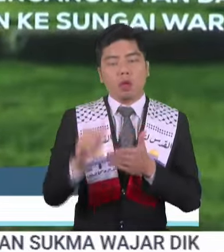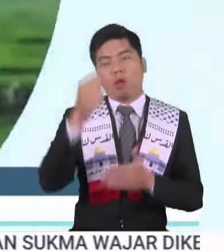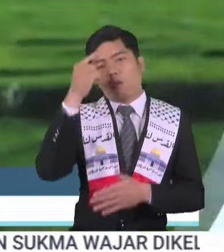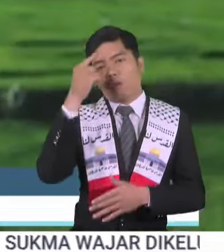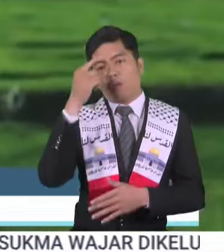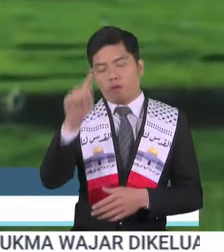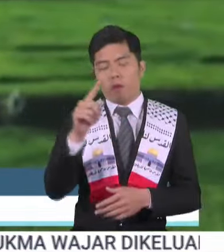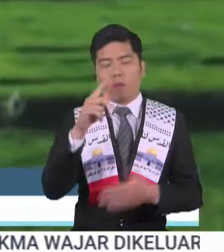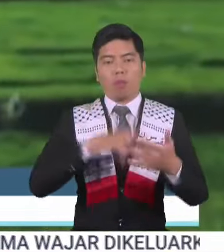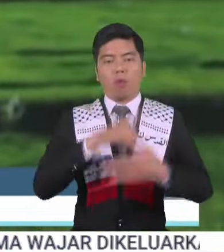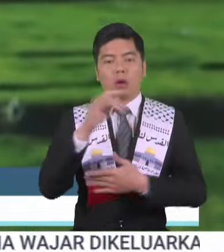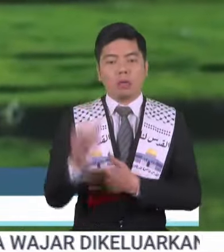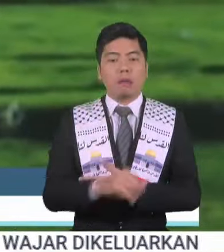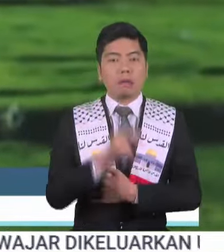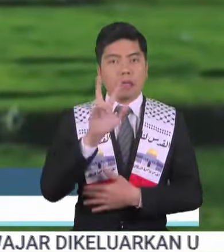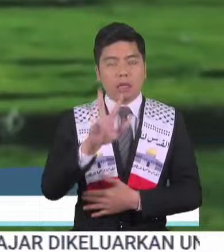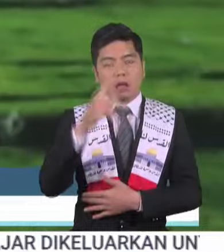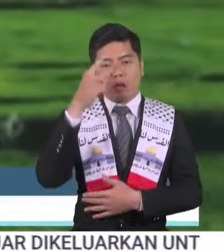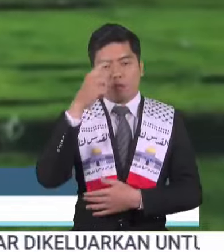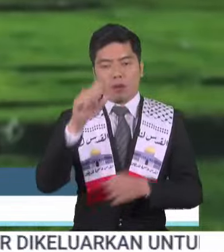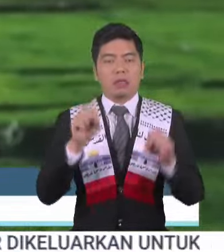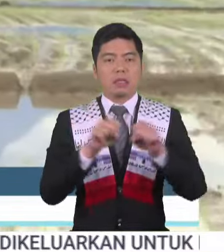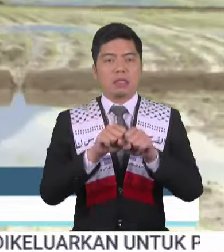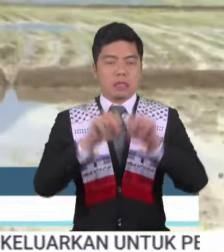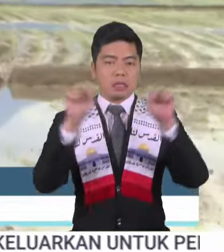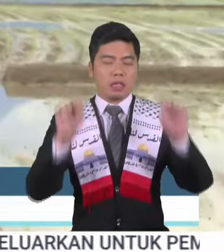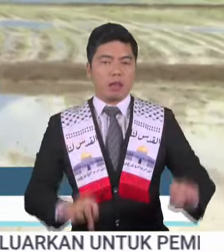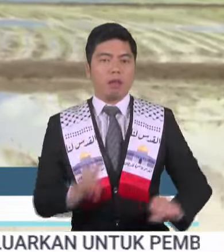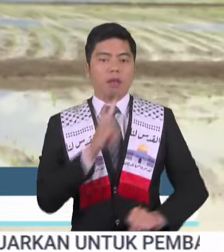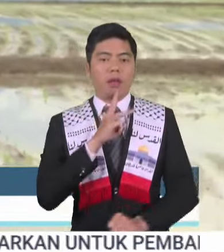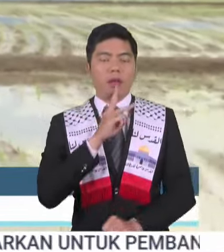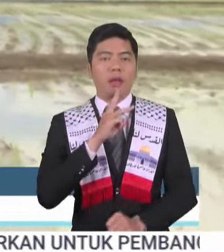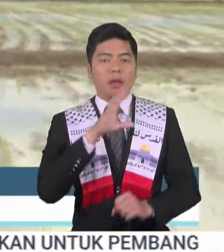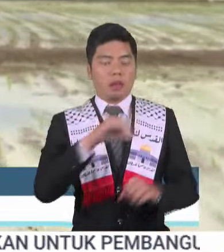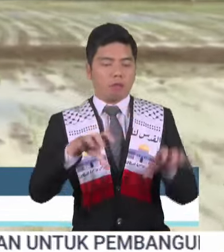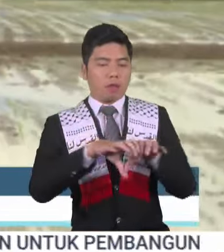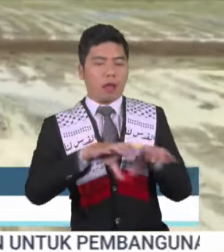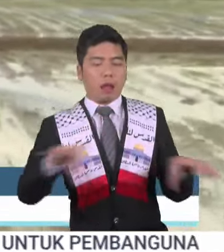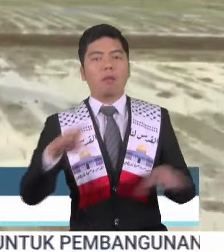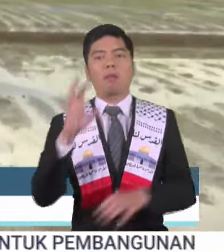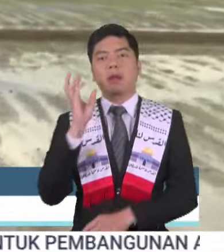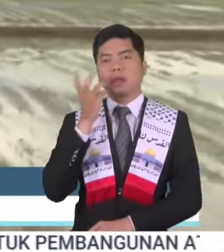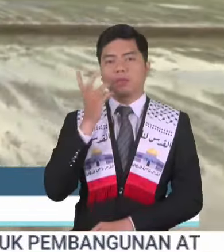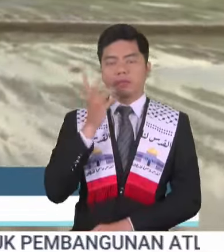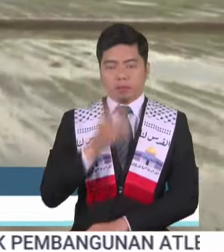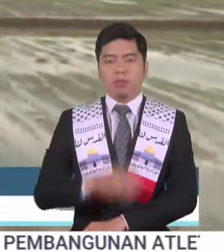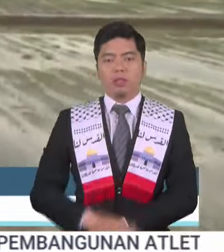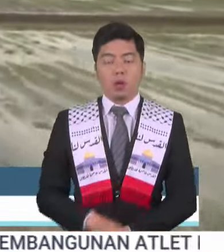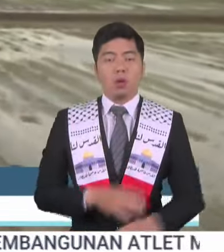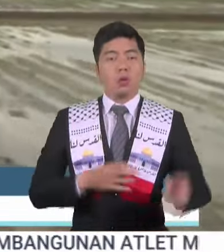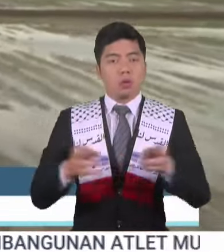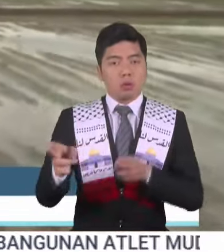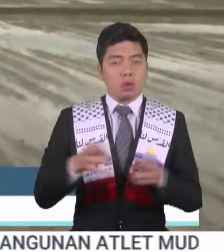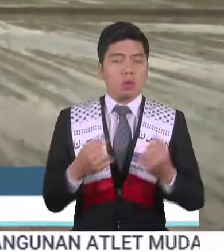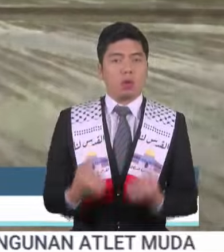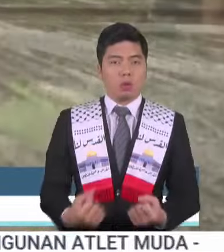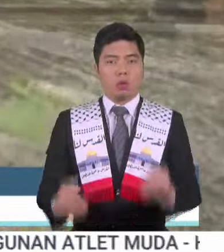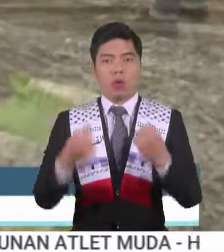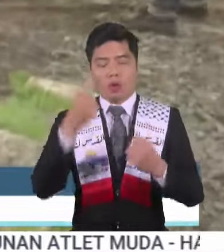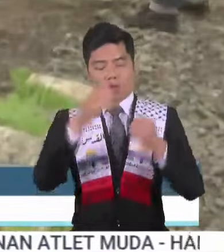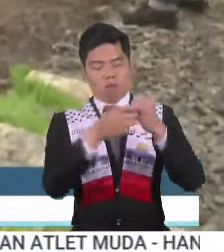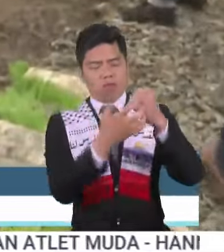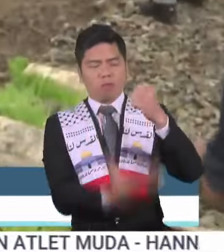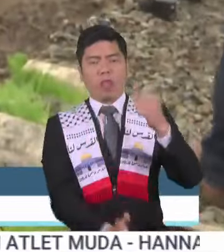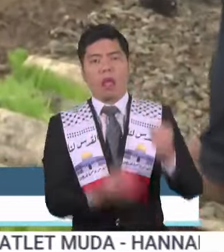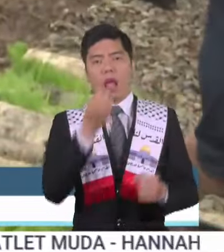bagi pelaksanaan 3 projek meningkatkan sistem pengairan dan saliran penanaman padi. Usaha ini diperkukuh